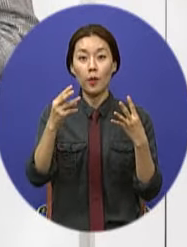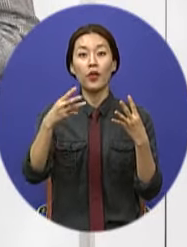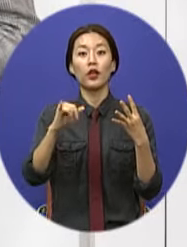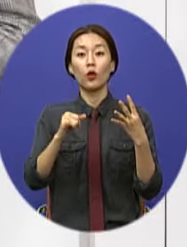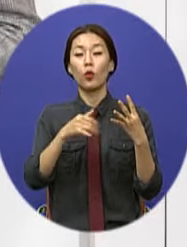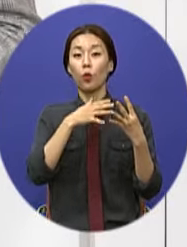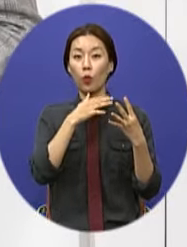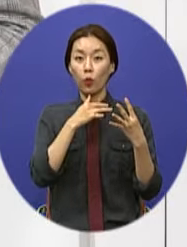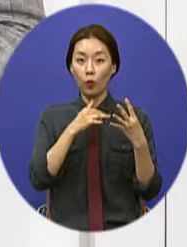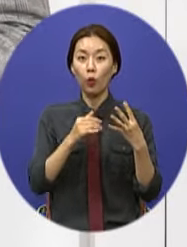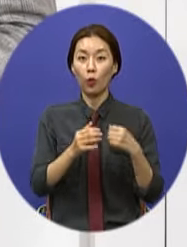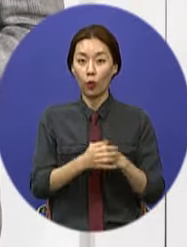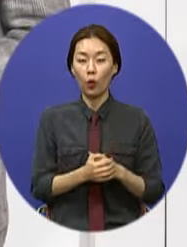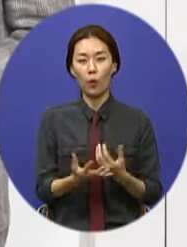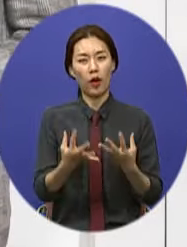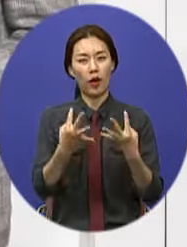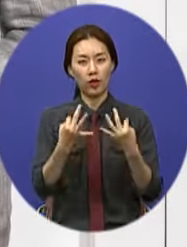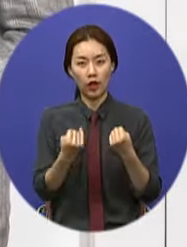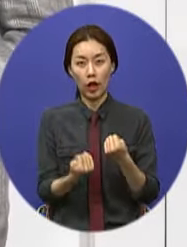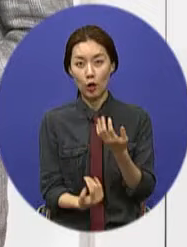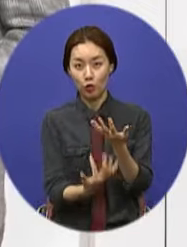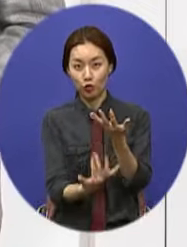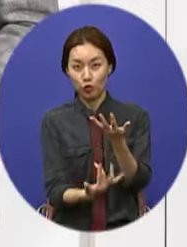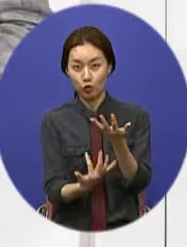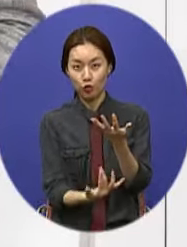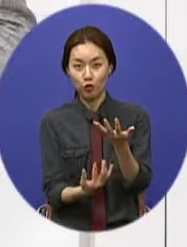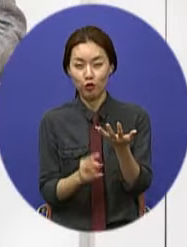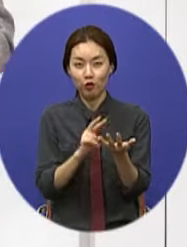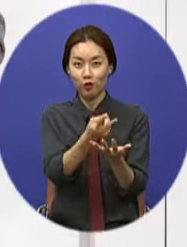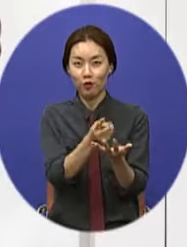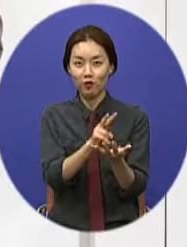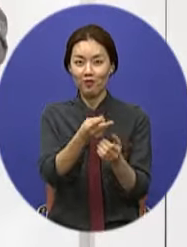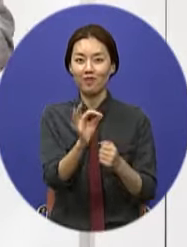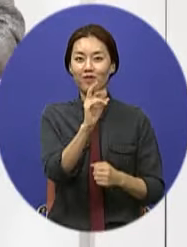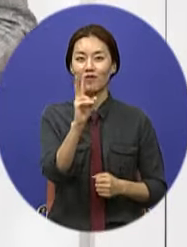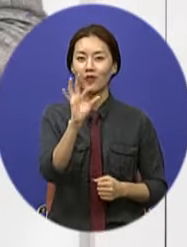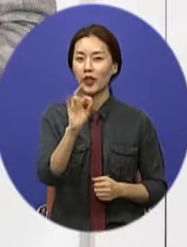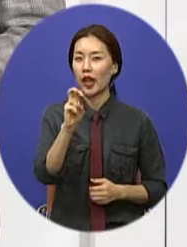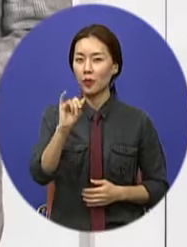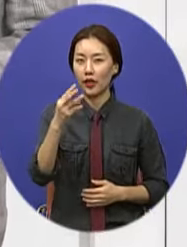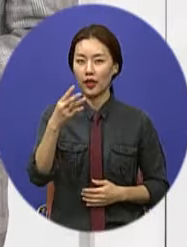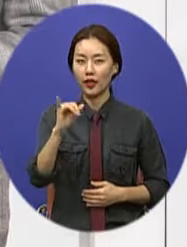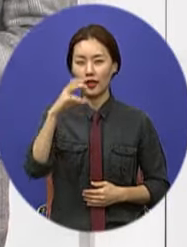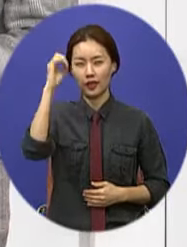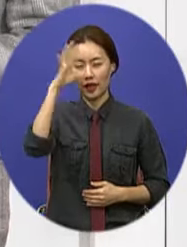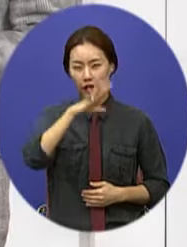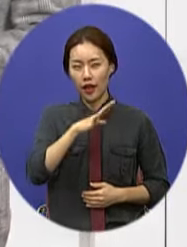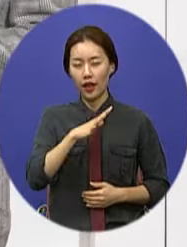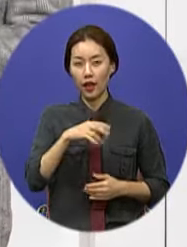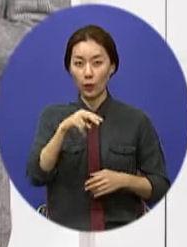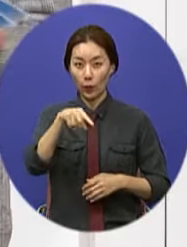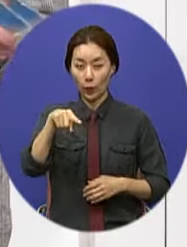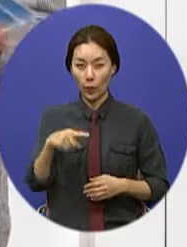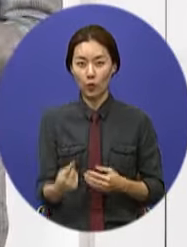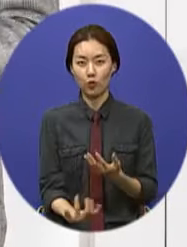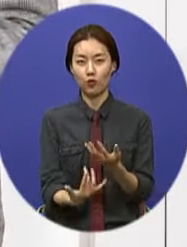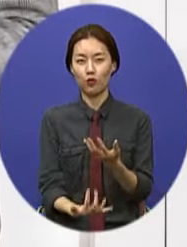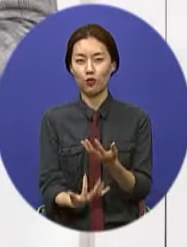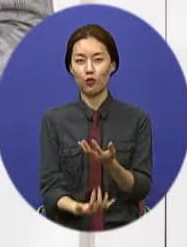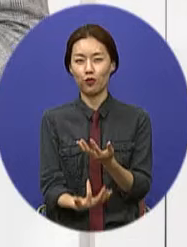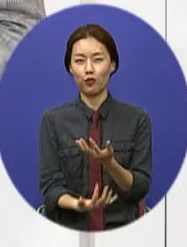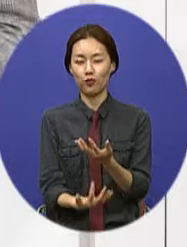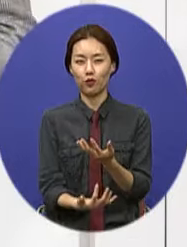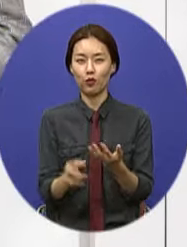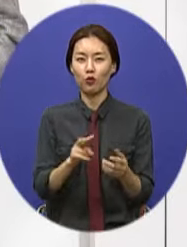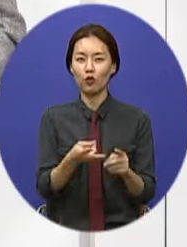양미리. 예, 많이 그 나요. 불에 짚불에 이렇게 해갖고 구워 먹으면 맛있는 양미리. 양미리를 그냥 연탄불 위에다가 그냥 지글지글. 그러게.